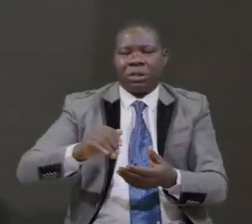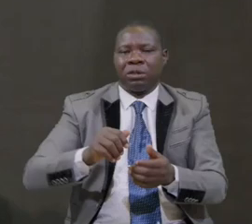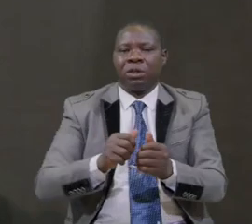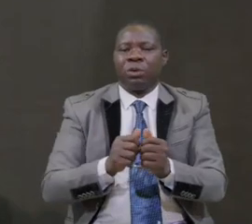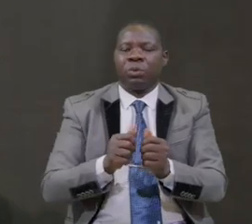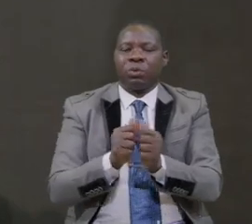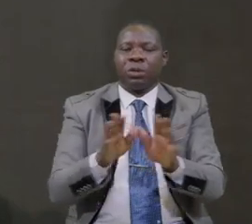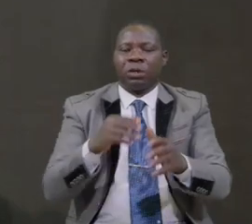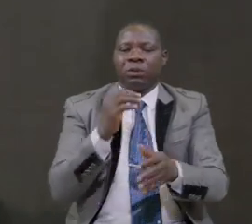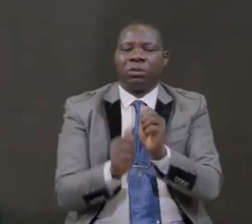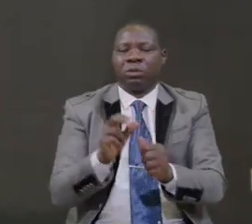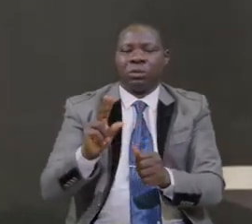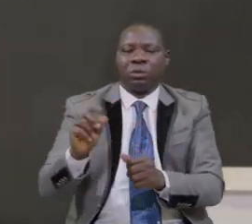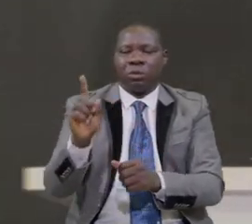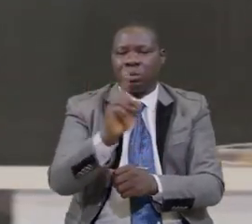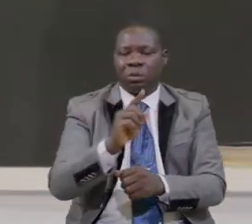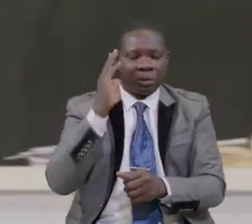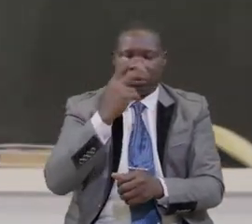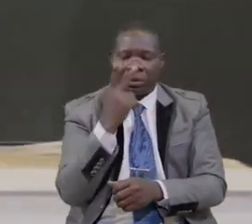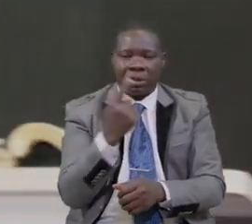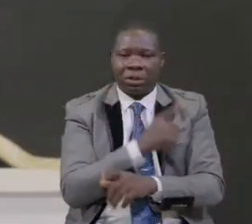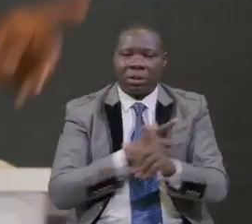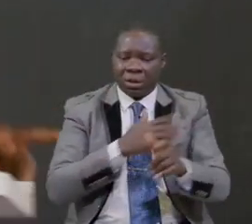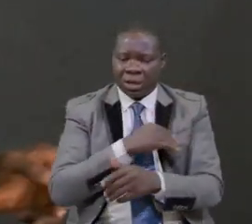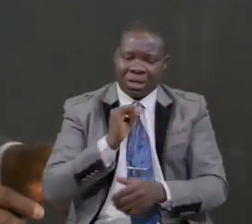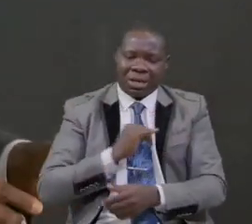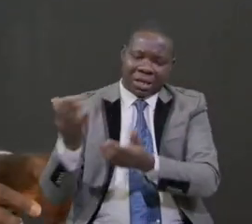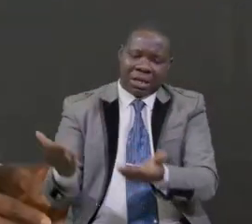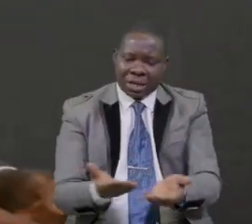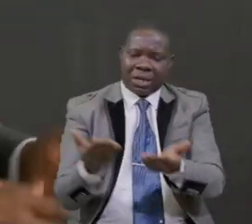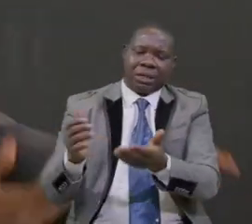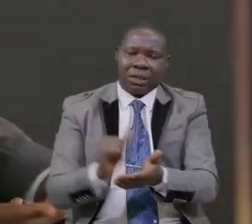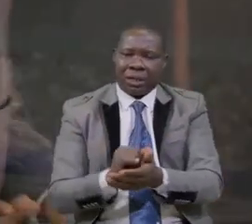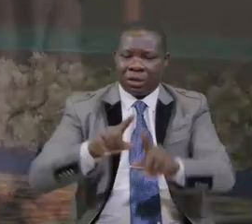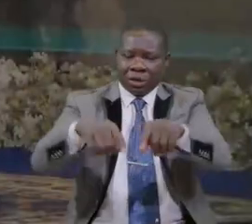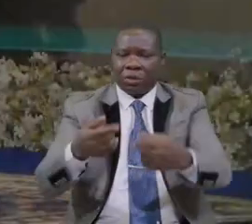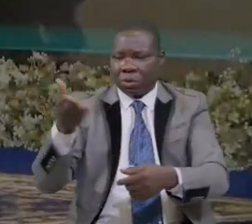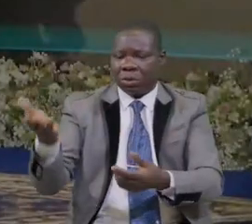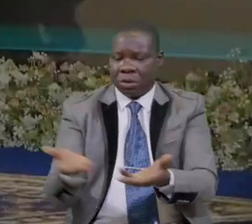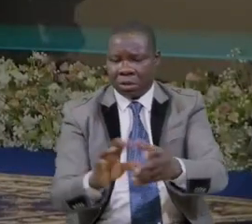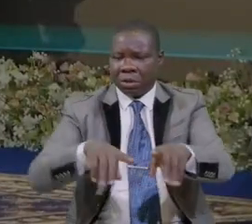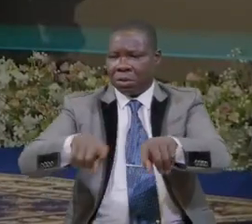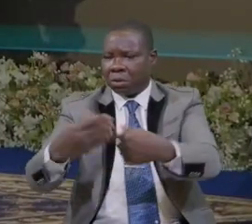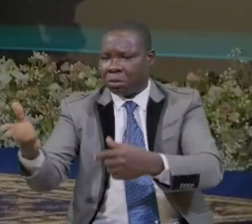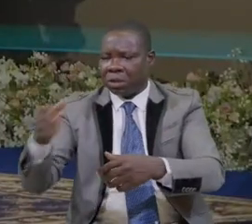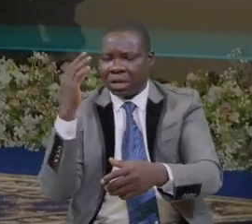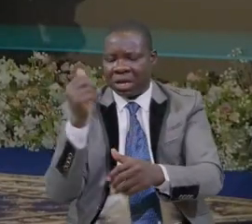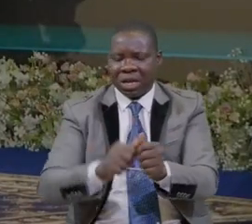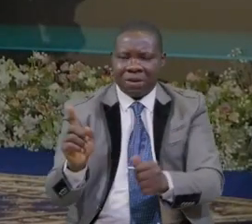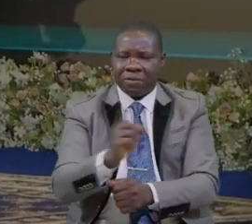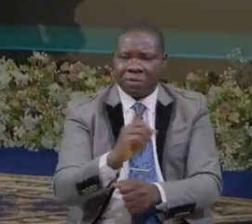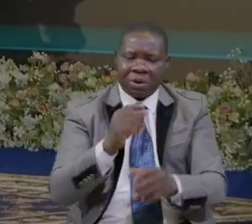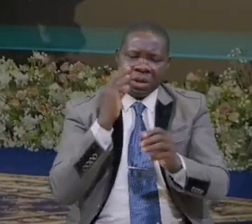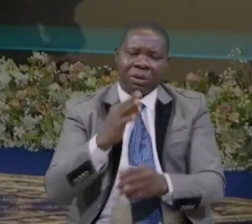verra le Seigneur. Et c'est ça que je portais. J'ai été passé par là, partout, prêchant cette parole. Et le